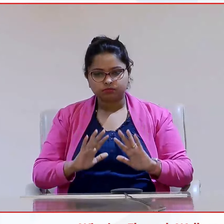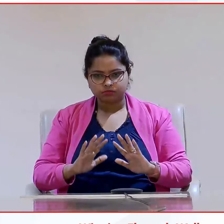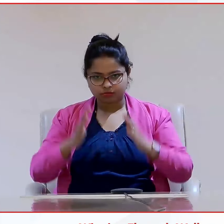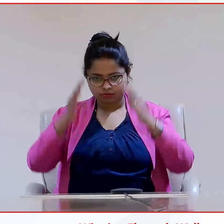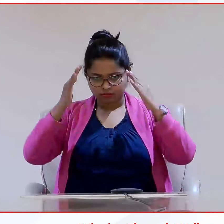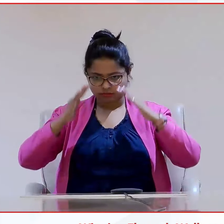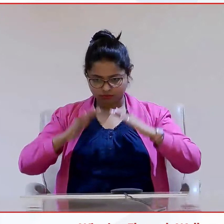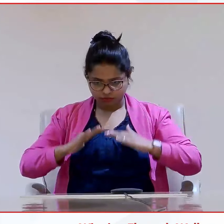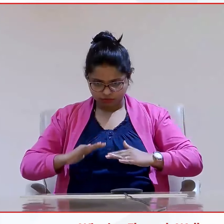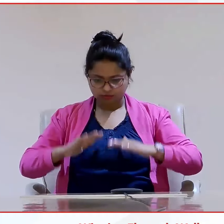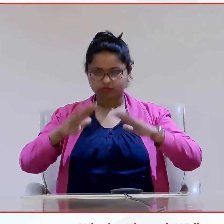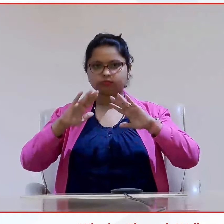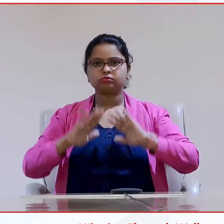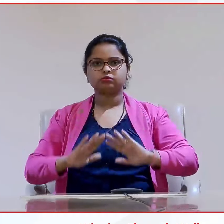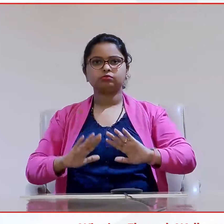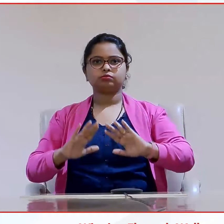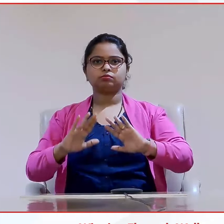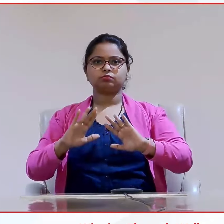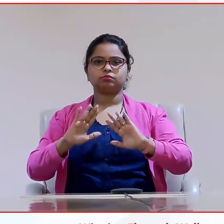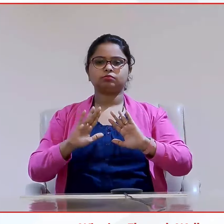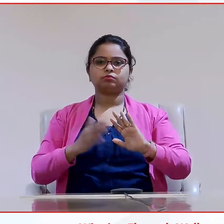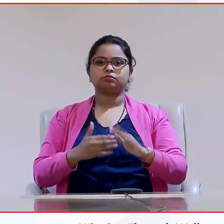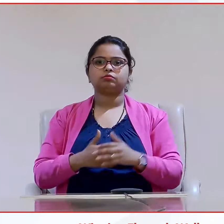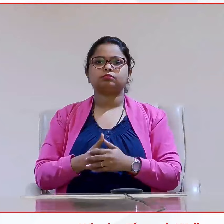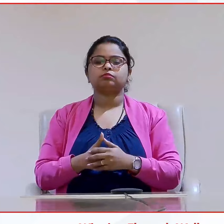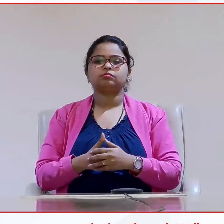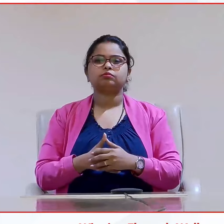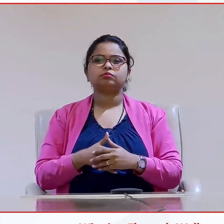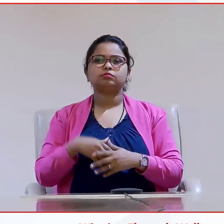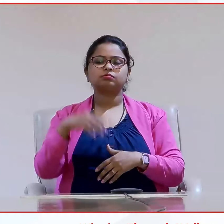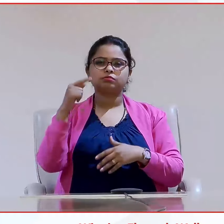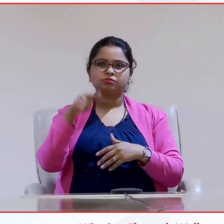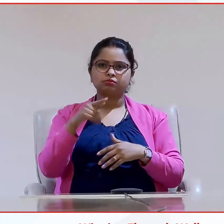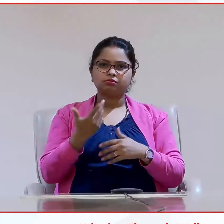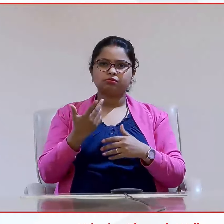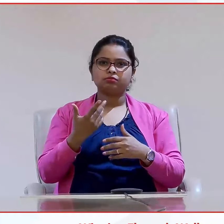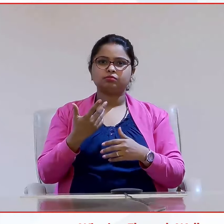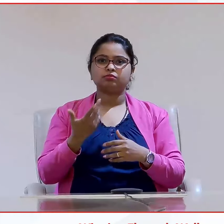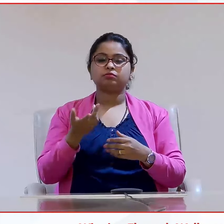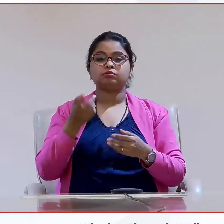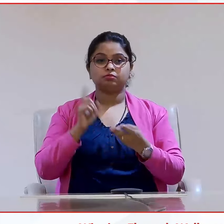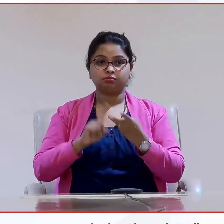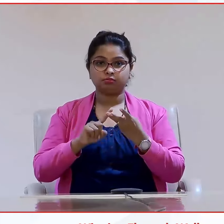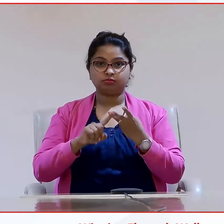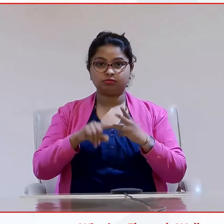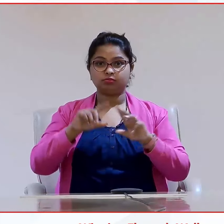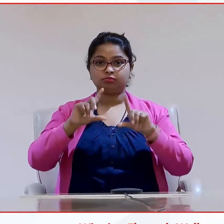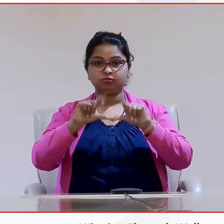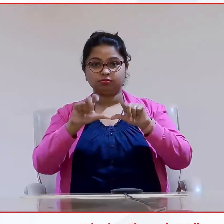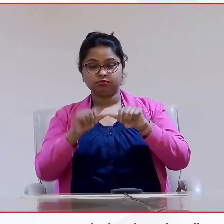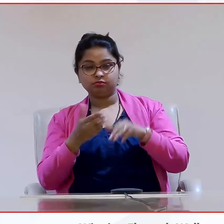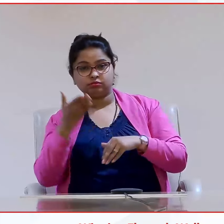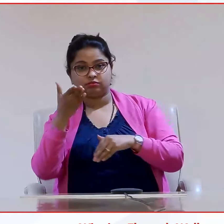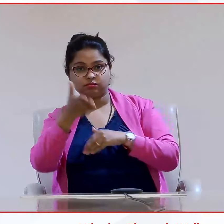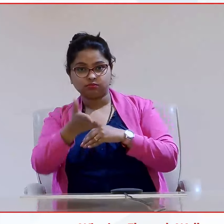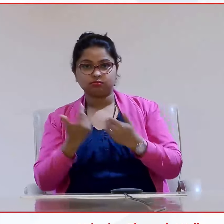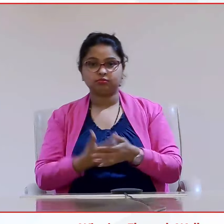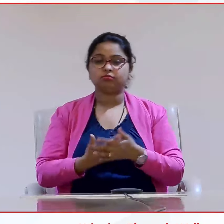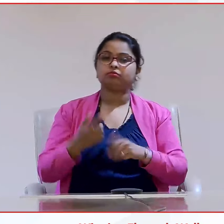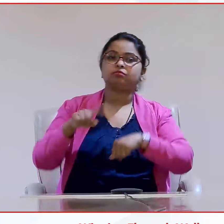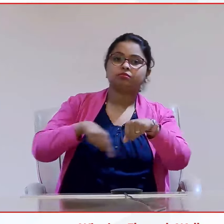breathing. Thirdly, आप जब एक meeting से दूसरी meeting में जाते हैं या एक घंटे से